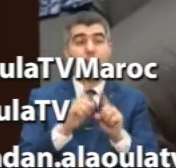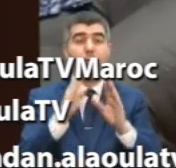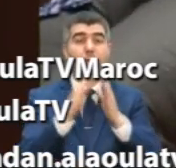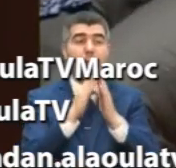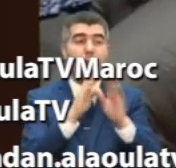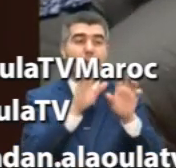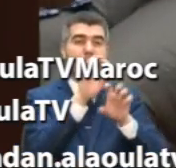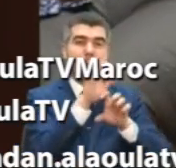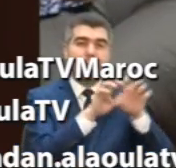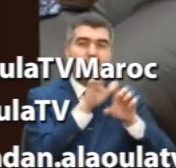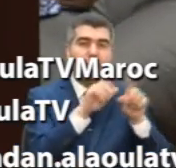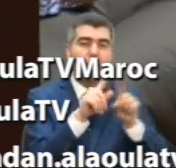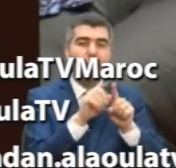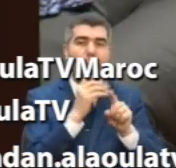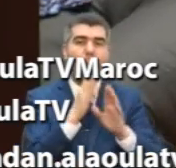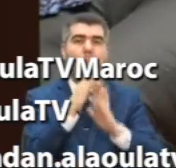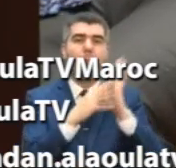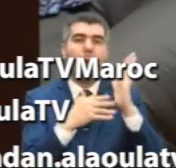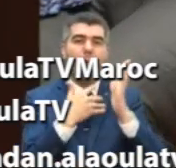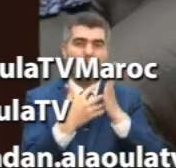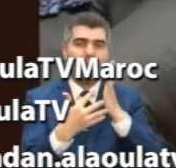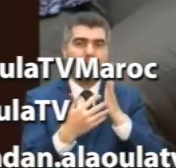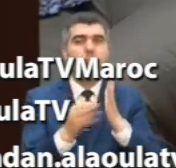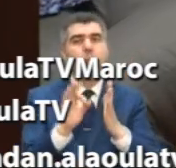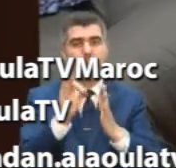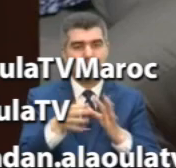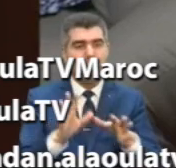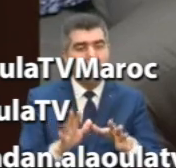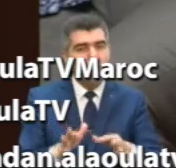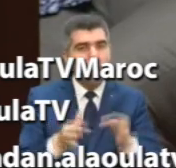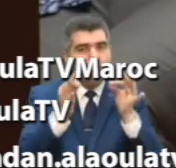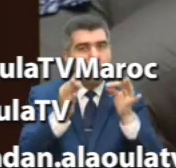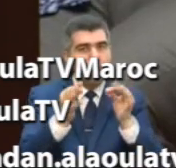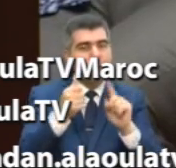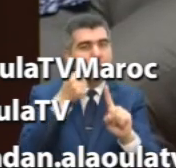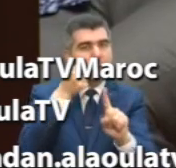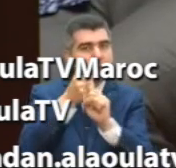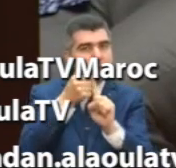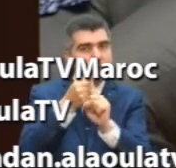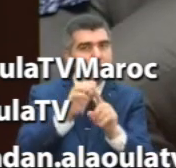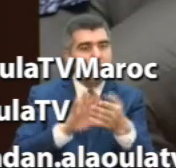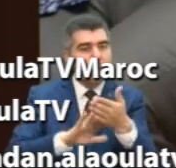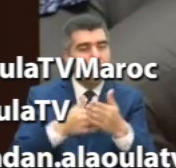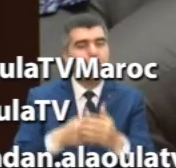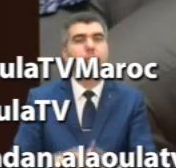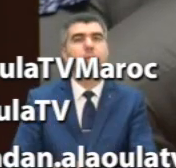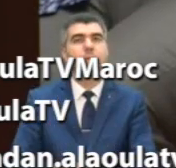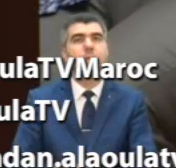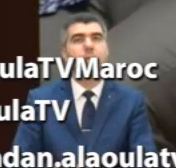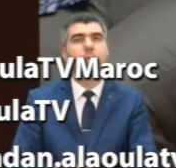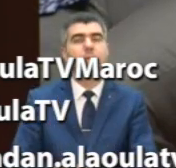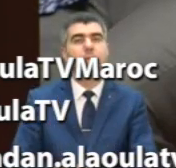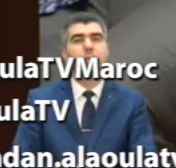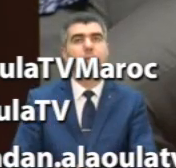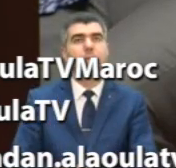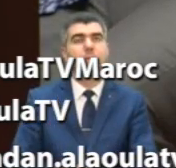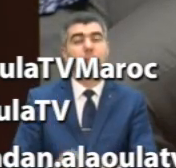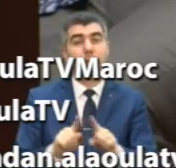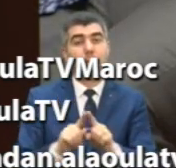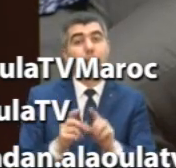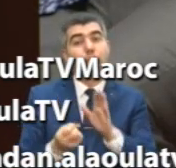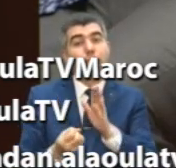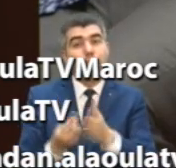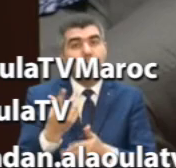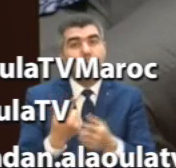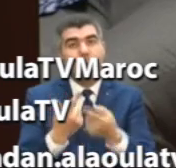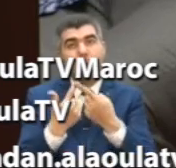عدد ديال البرامج اللي عندها المكتسبات ديالها وعندها الانجازات ديالها، ولكن بالتاكيد خصنا نطوروا